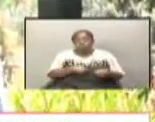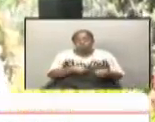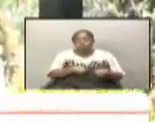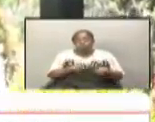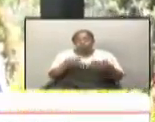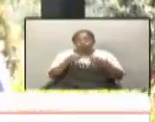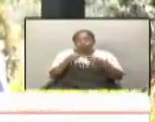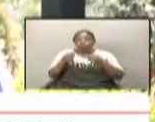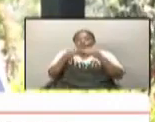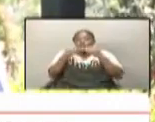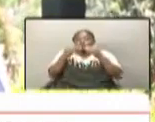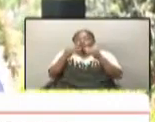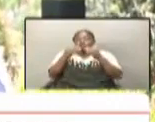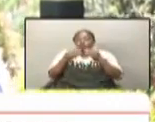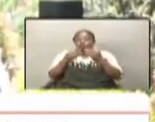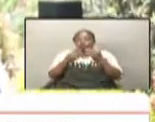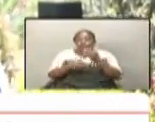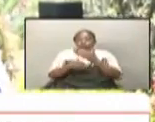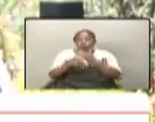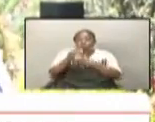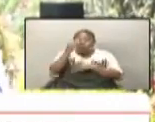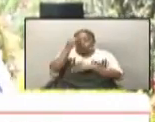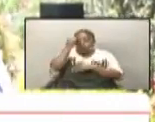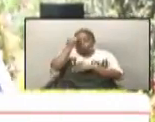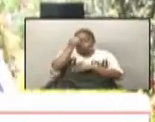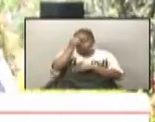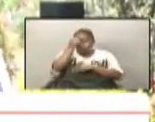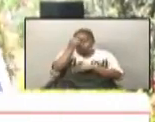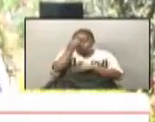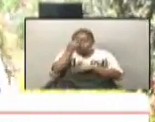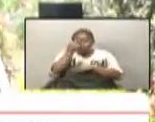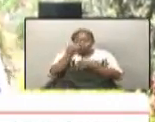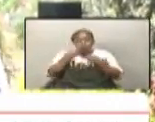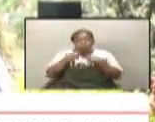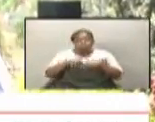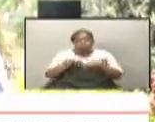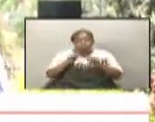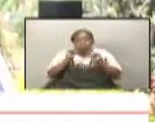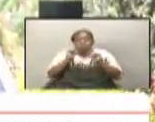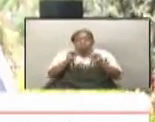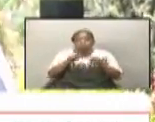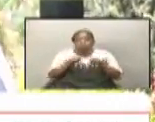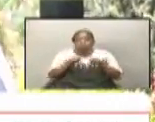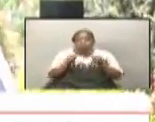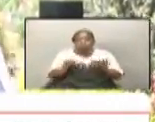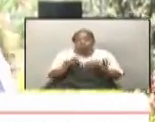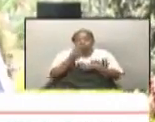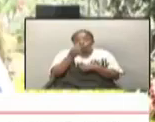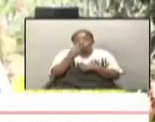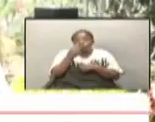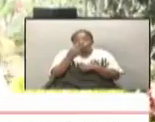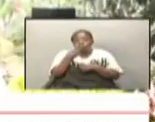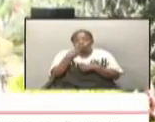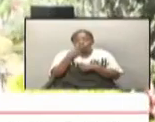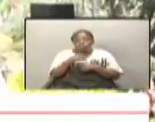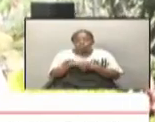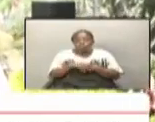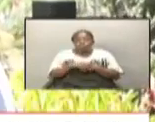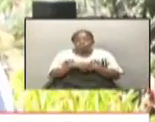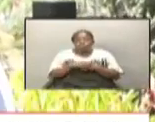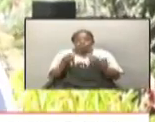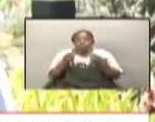naye twebaza gavumenti ekoze kyonna ekisoboka okumujjanjaba